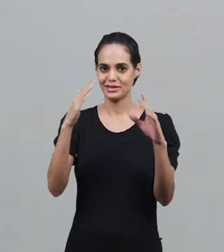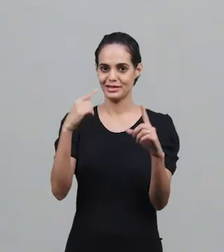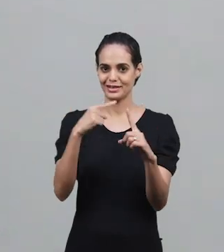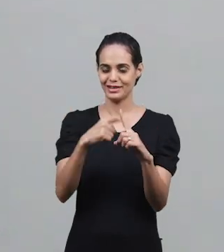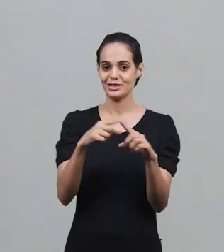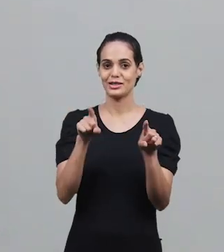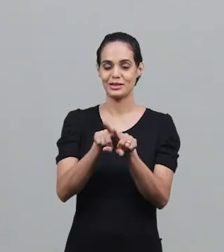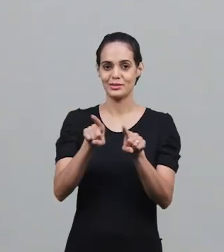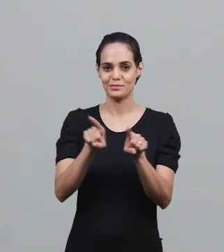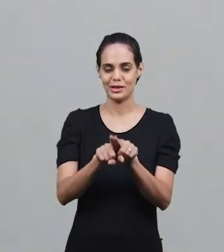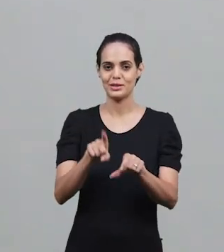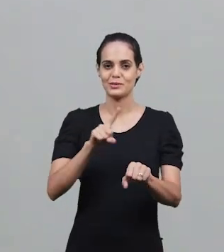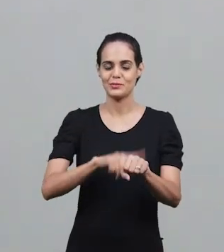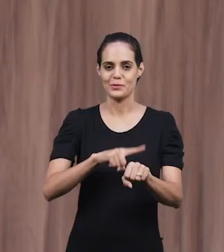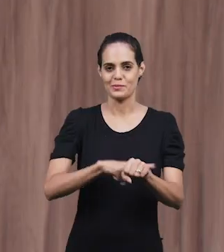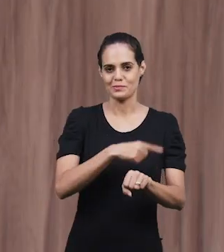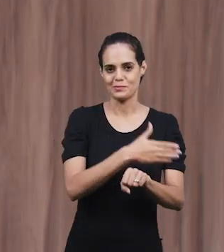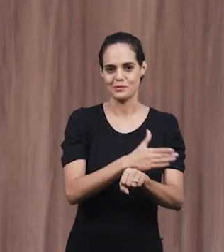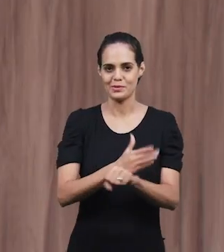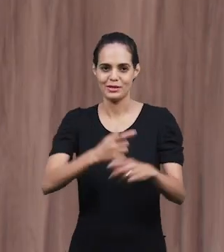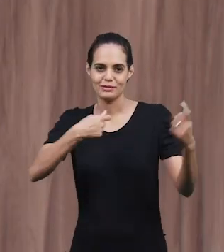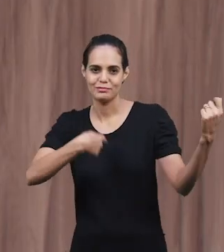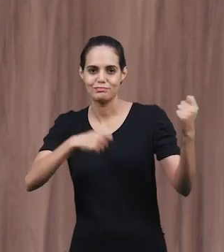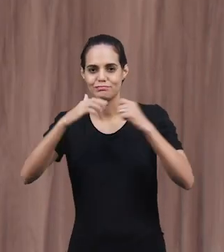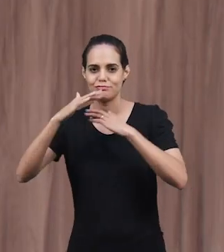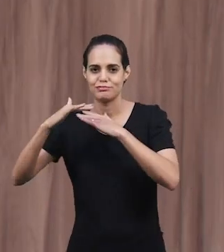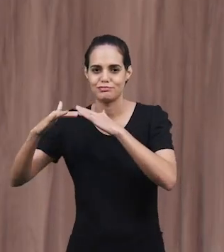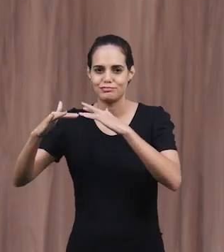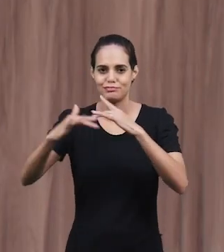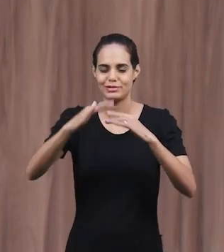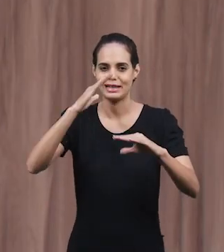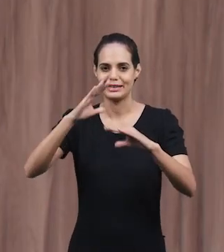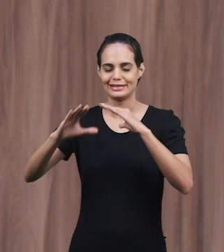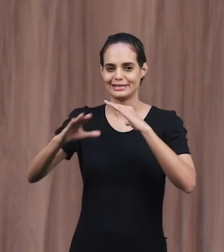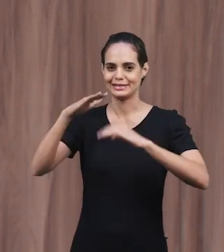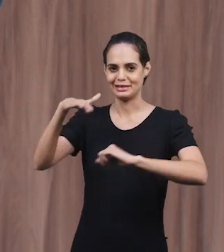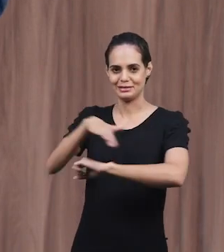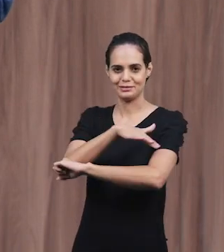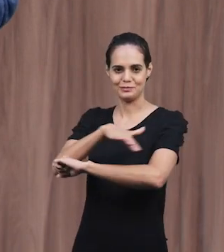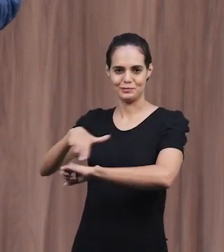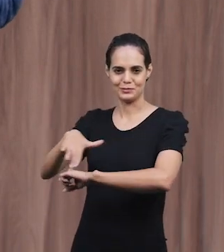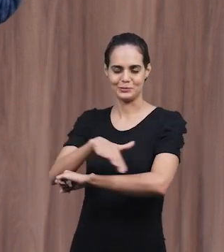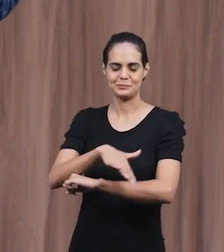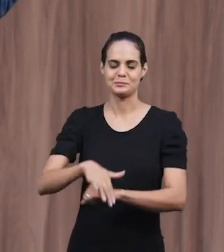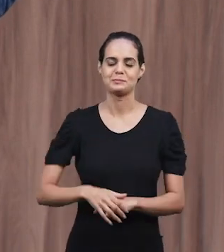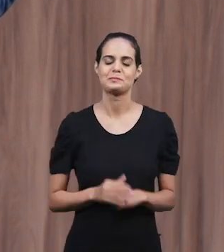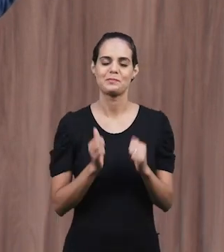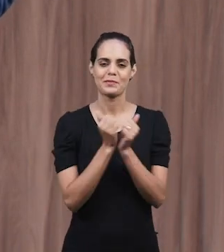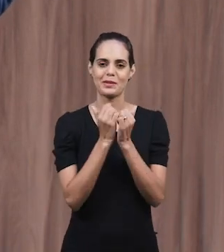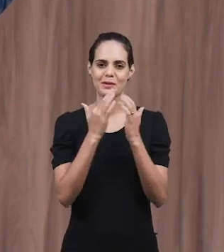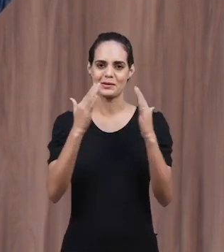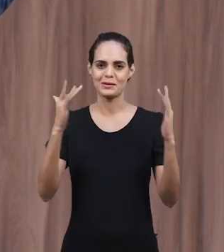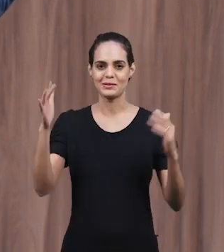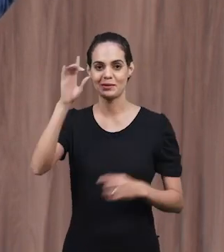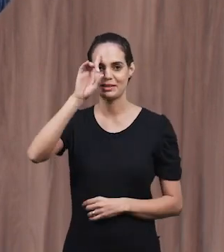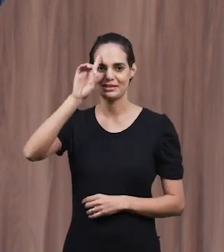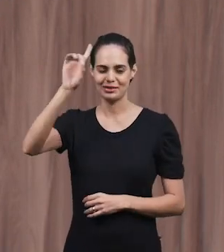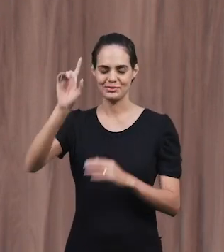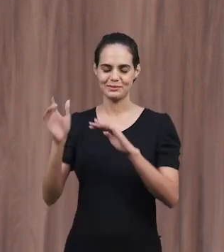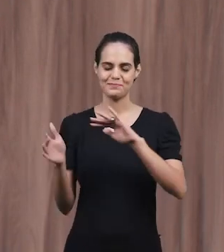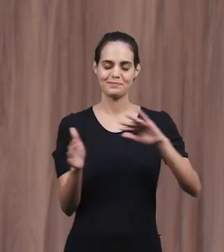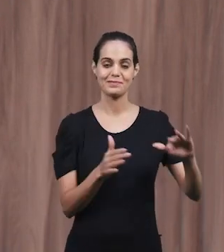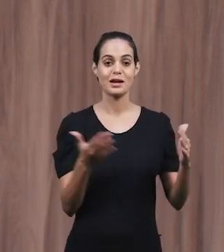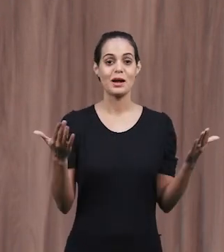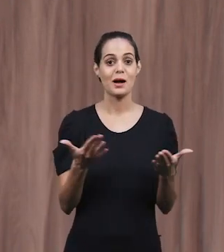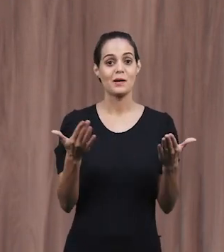joue aujourd'hui dans mon église et les sérénades. La paix du Seigneur Jésus. Quelle bénédiction. Gloire à Dieu. Maintenant, je vais vous inviter